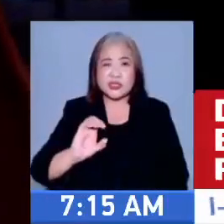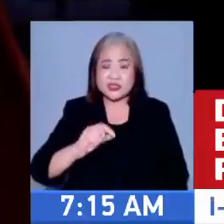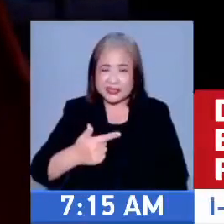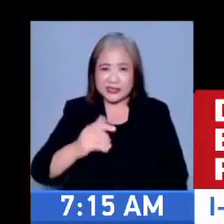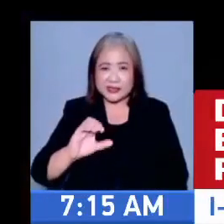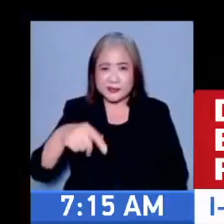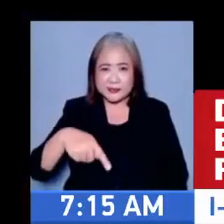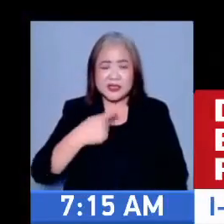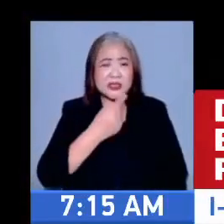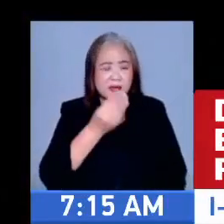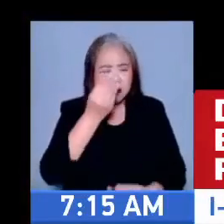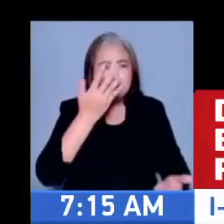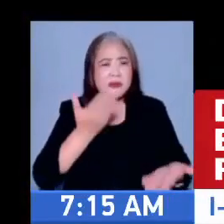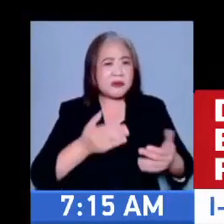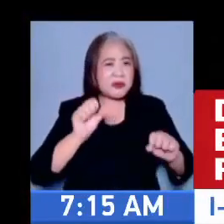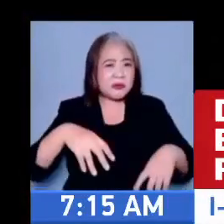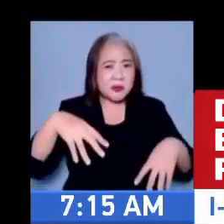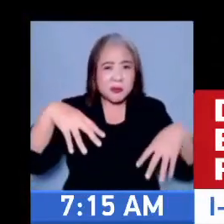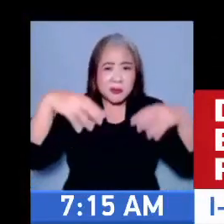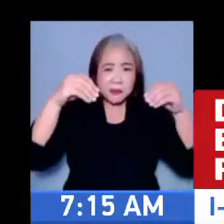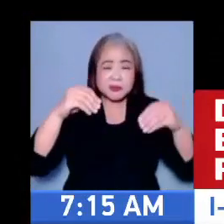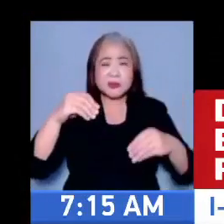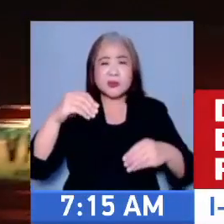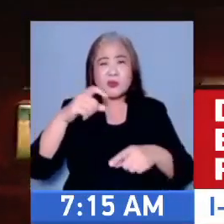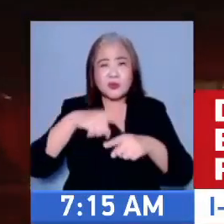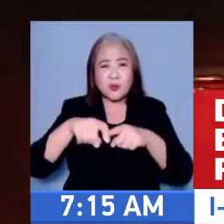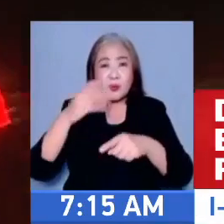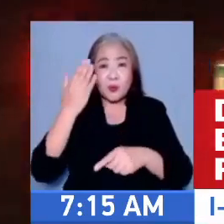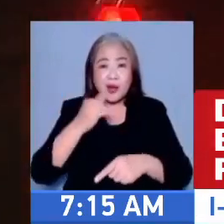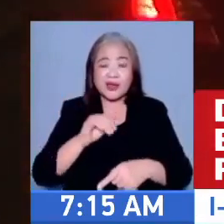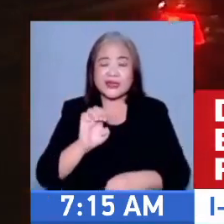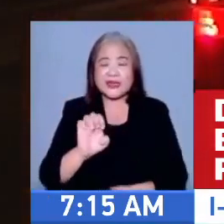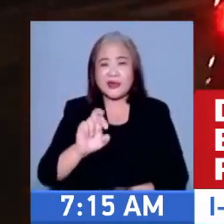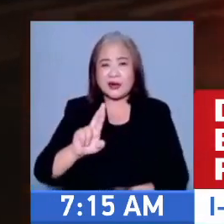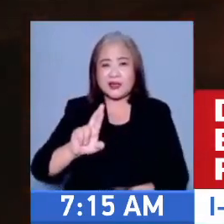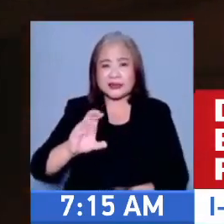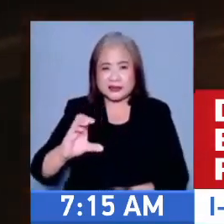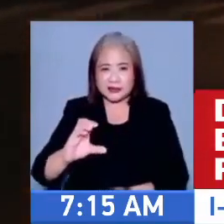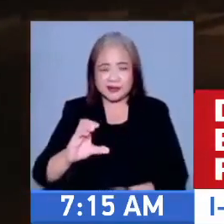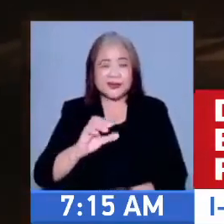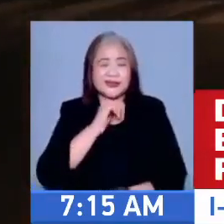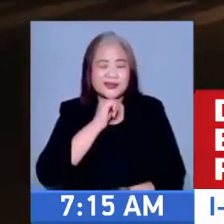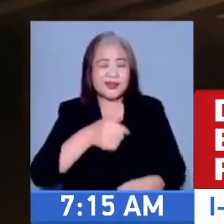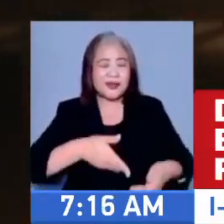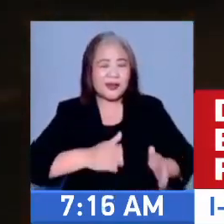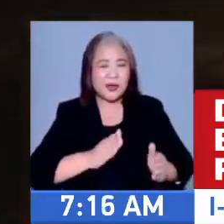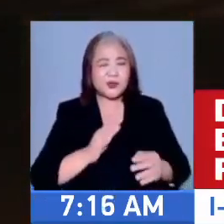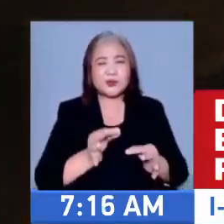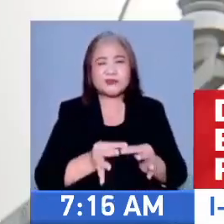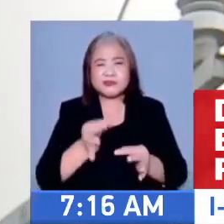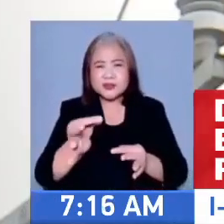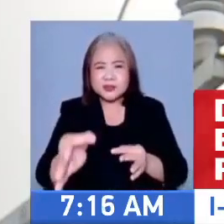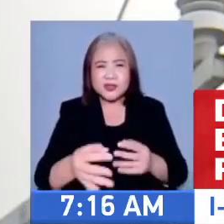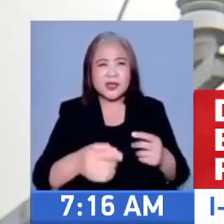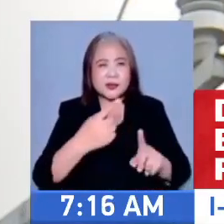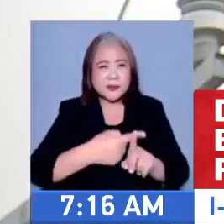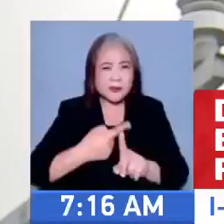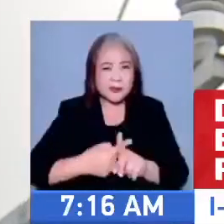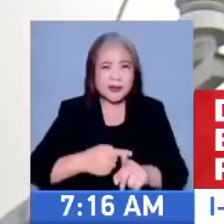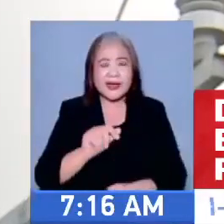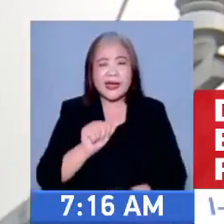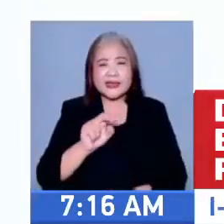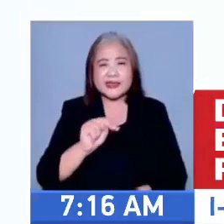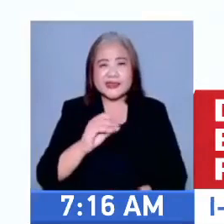interruptions dahil hindi pinayagan ng Energy Regulatory Commission ang hiling nilang i-extend ang buwan ng Ancillary Services Agreement o